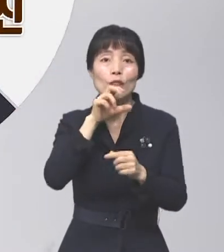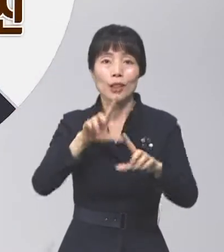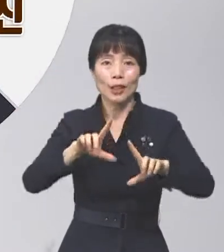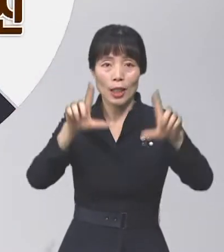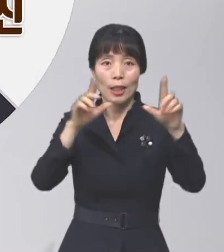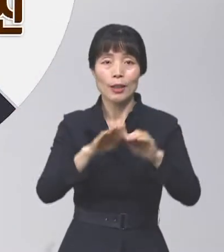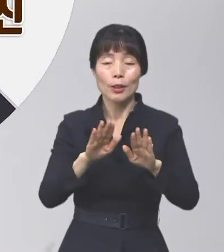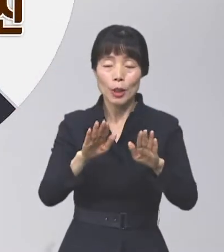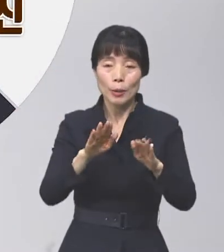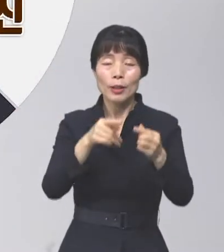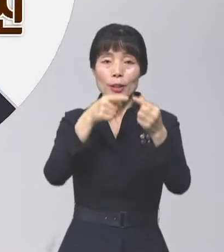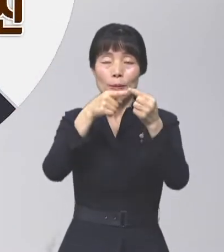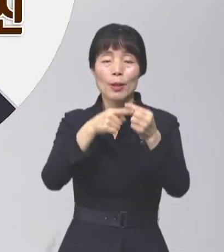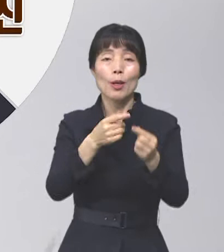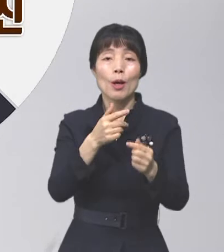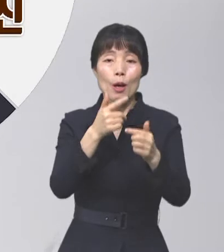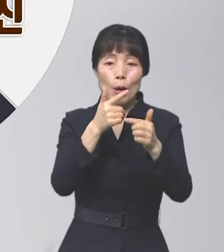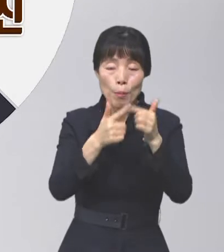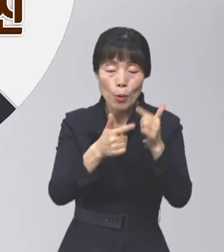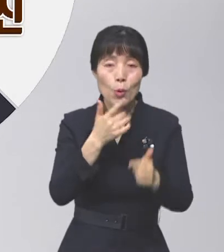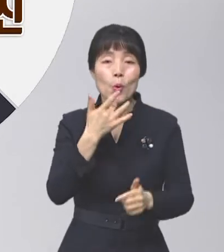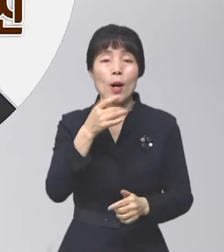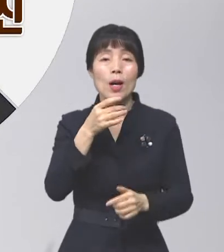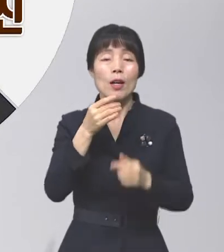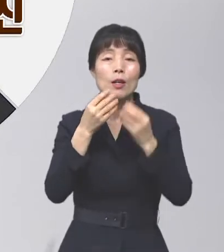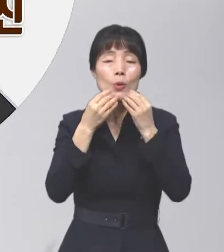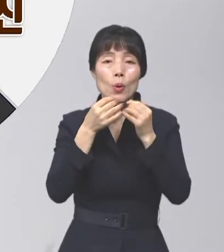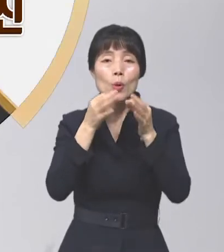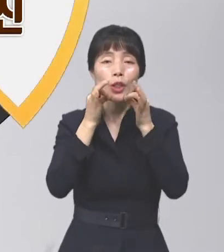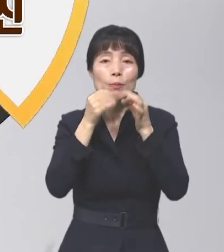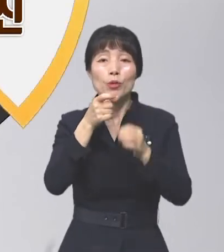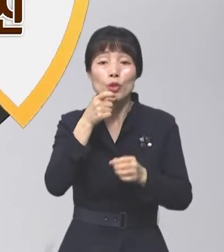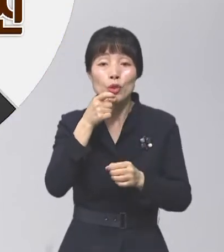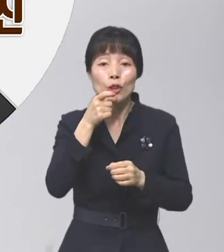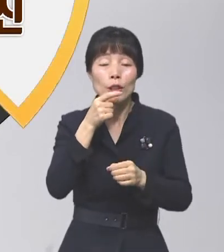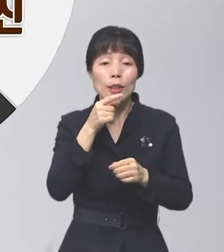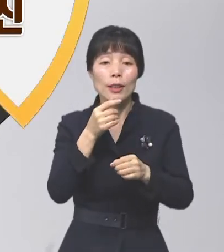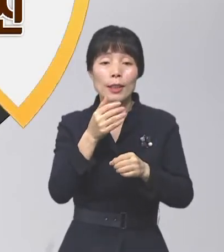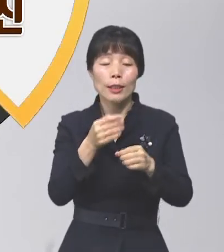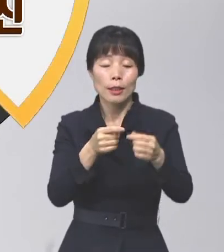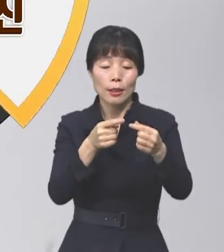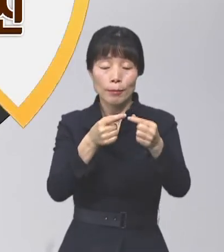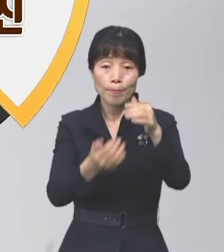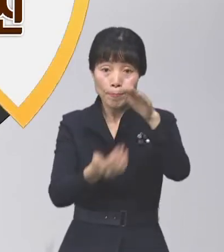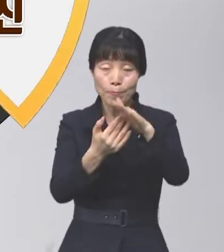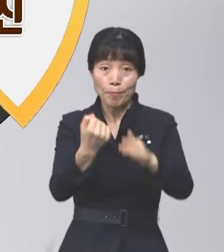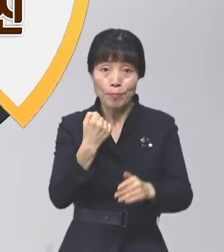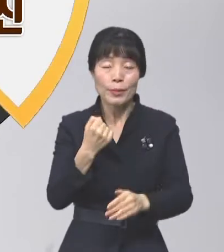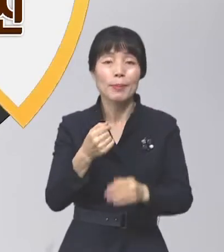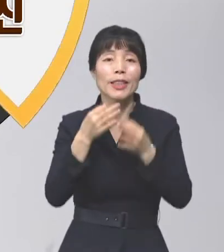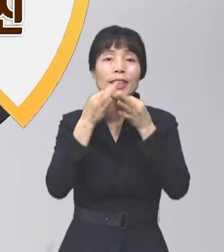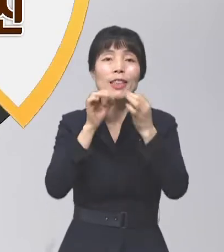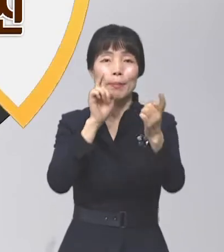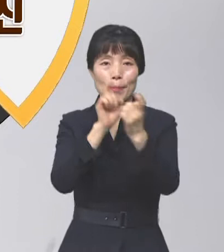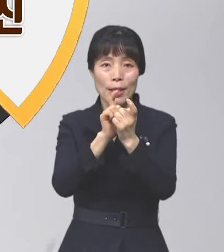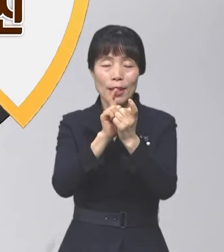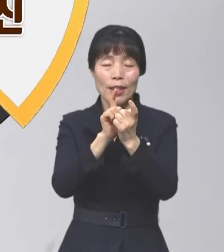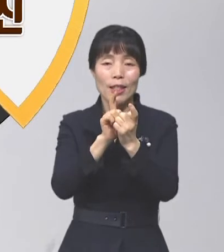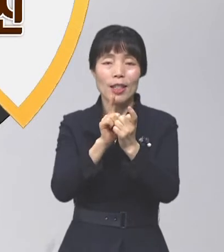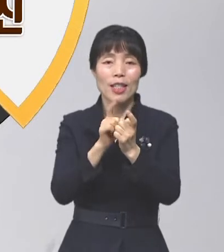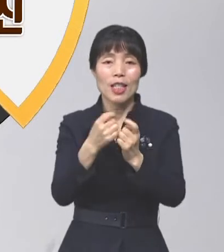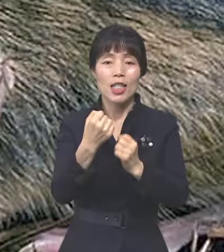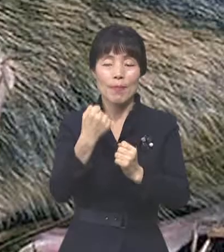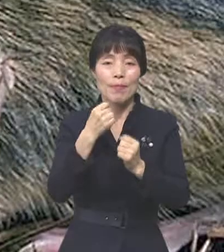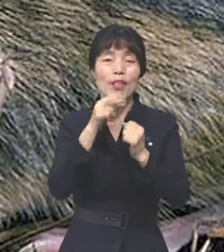올해는 목화, 토, 금, 수, 오행 가운데 가장 강한 금을 뜻하는 경을 만나 힘센 흰 쥐의 해라고